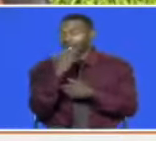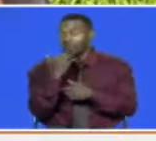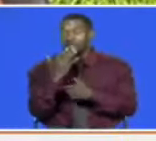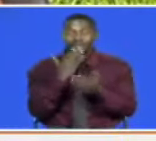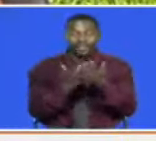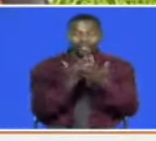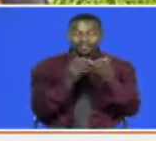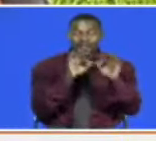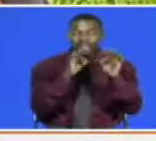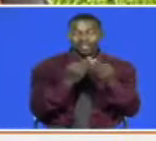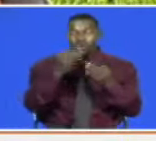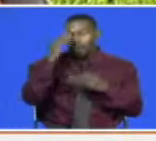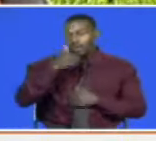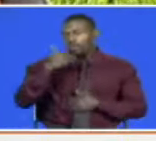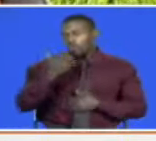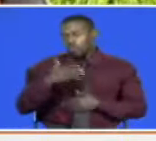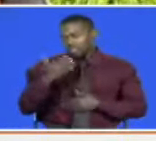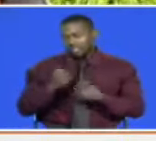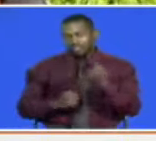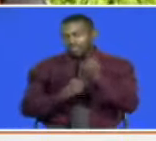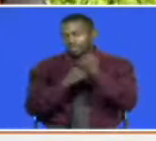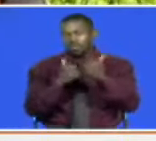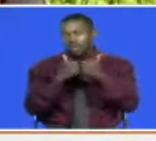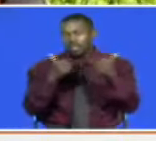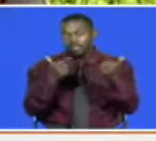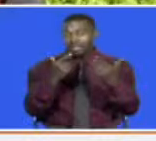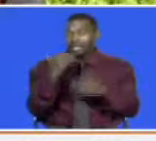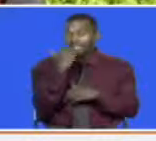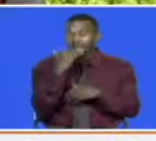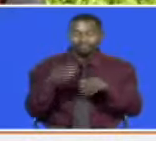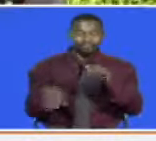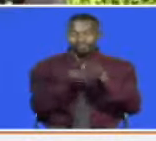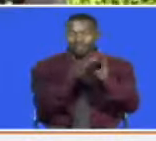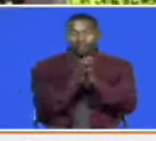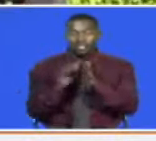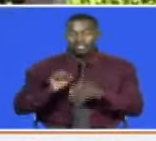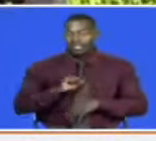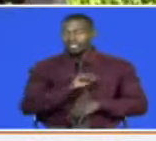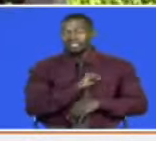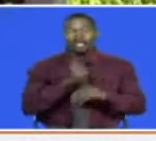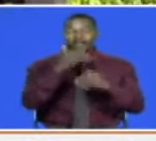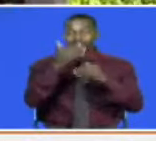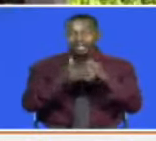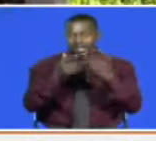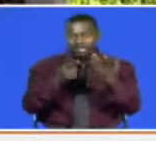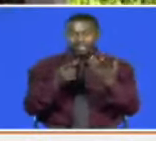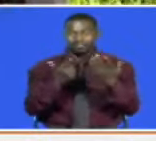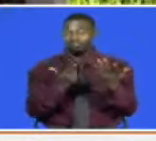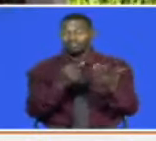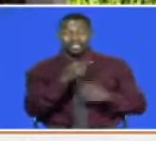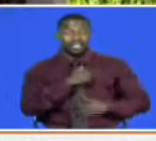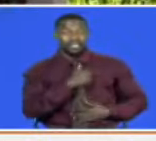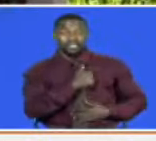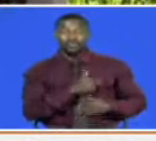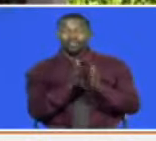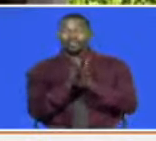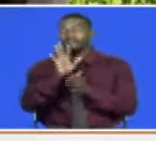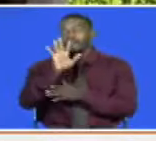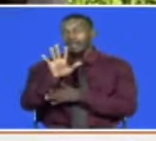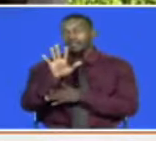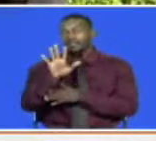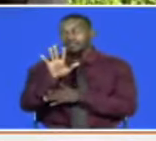kuwa pamoja naye. Gachagua alibanduliwa na bunge la seneti baada ya kupatikana na makosa matano kati ya